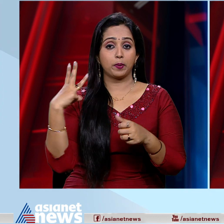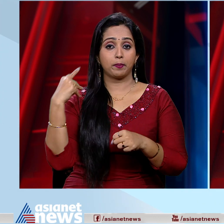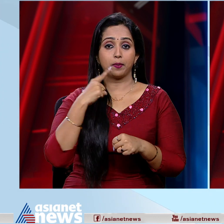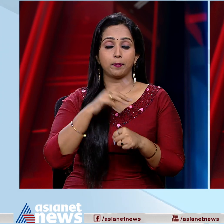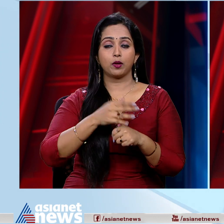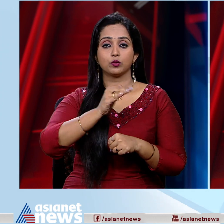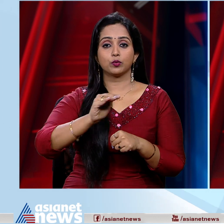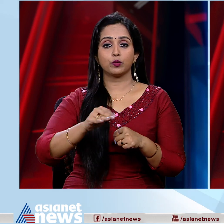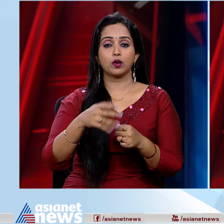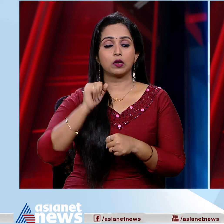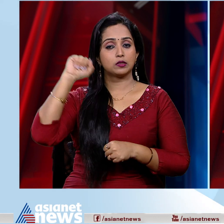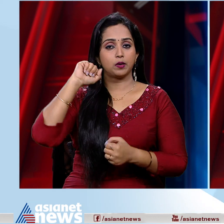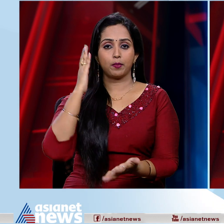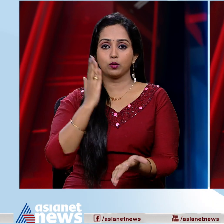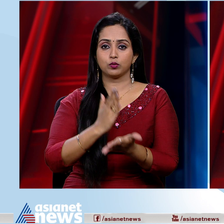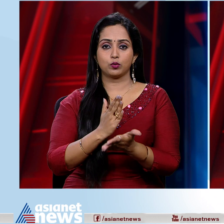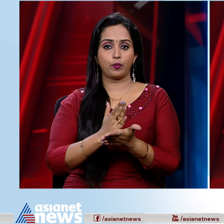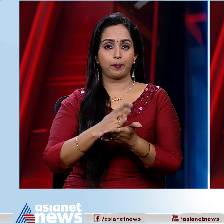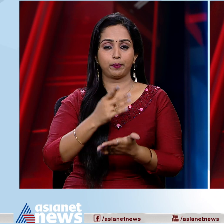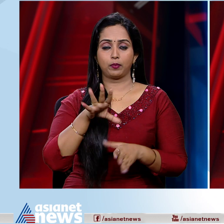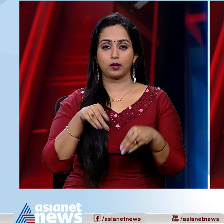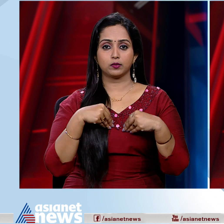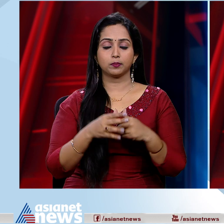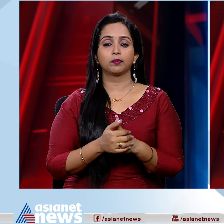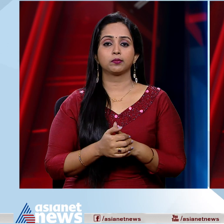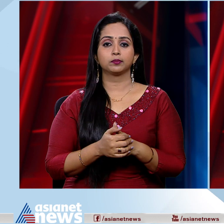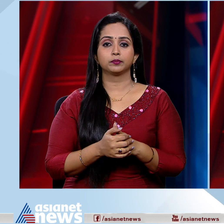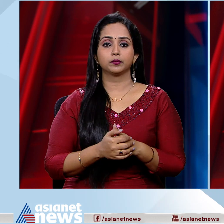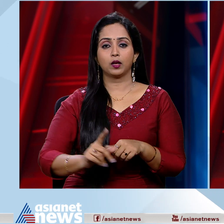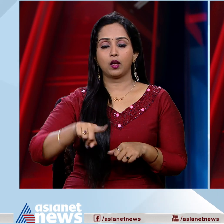സൂചിപ്പിച്ചത്. വിദ്യാർത്ഥികൾ സമരം അവസാനിപ്പിച്ചതായി സമ്മതിച്ചിട്ടുണ്ട്. ഇനി